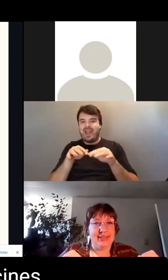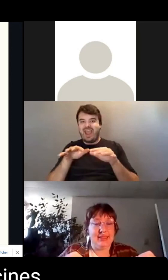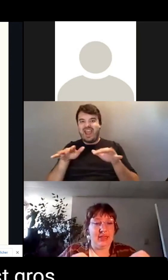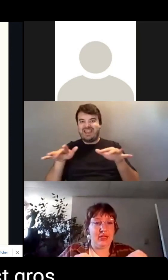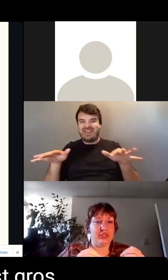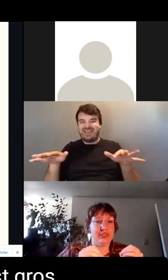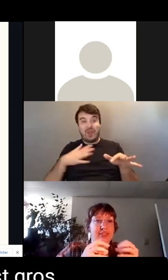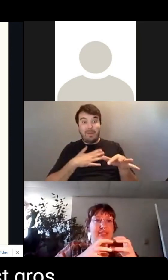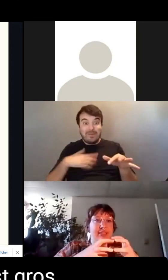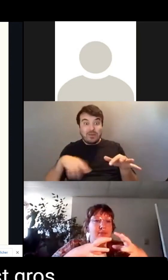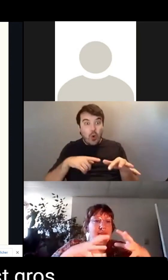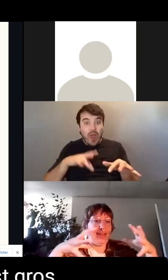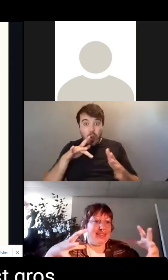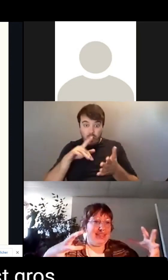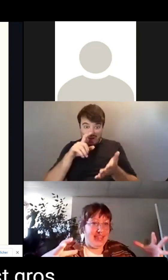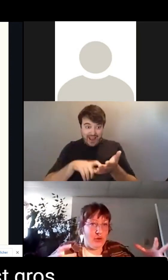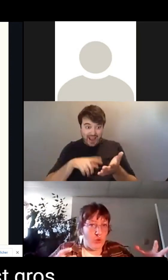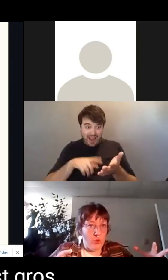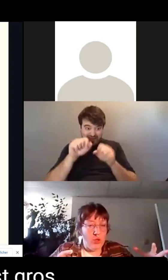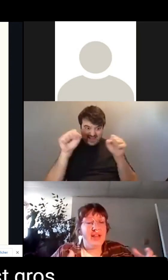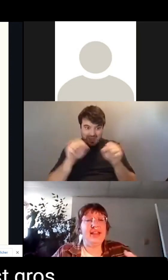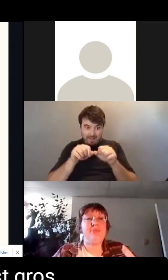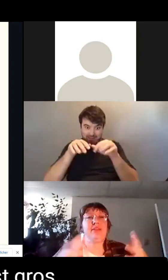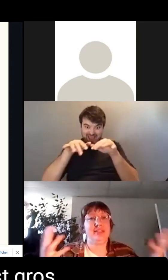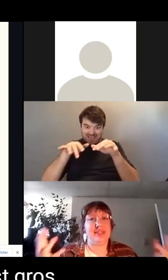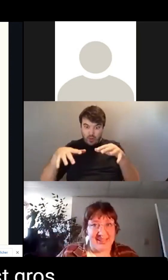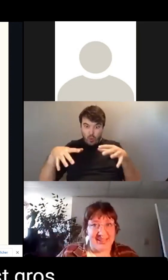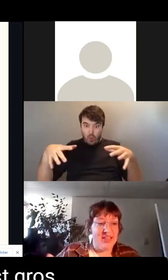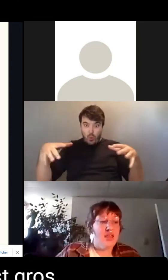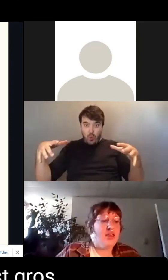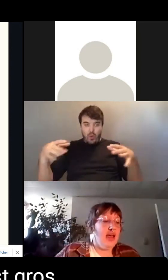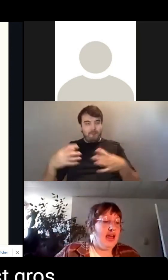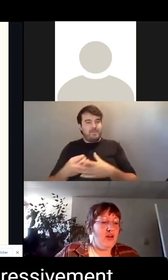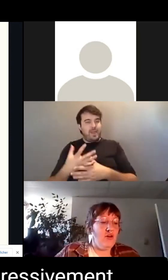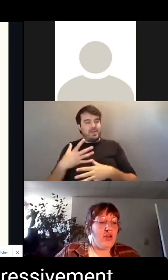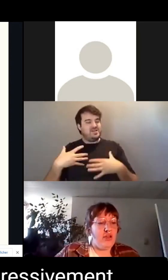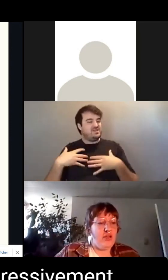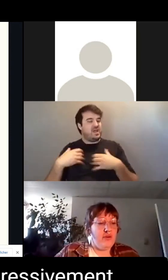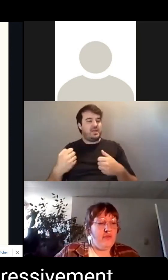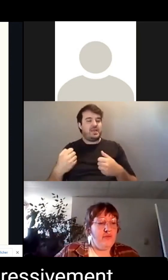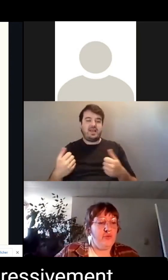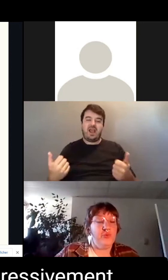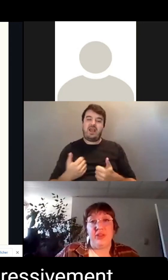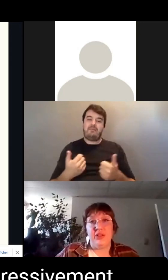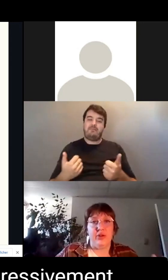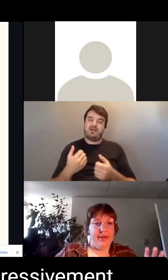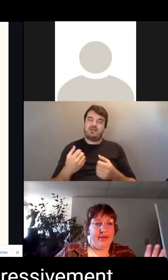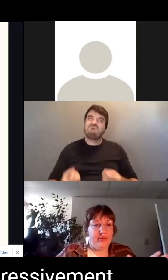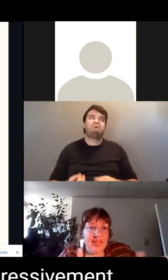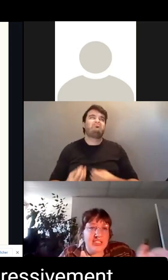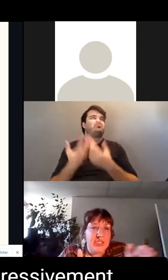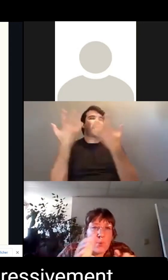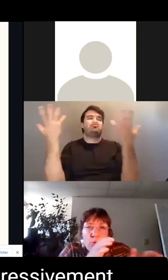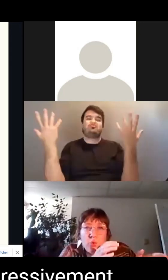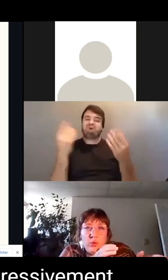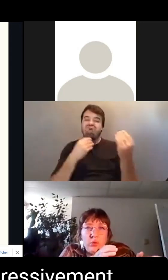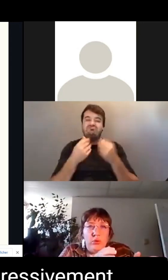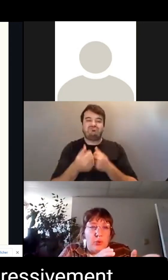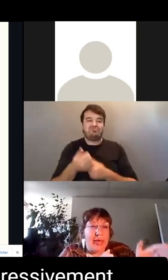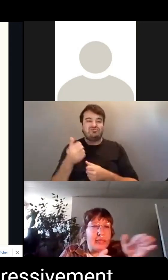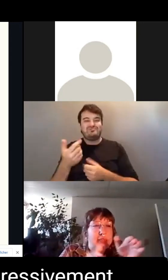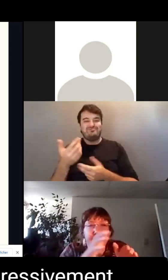les racines. Quand le système des racines est gros, la plante est en santé, alors vous pouvez là, cacher un